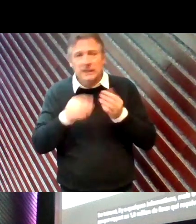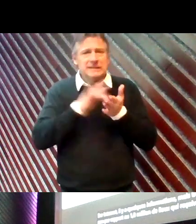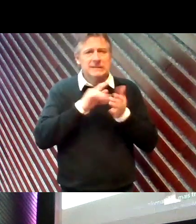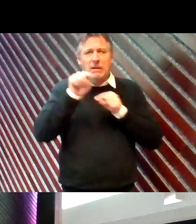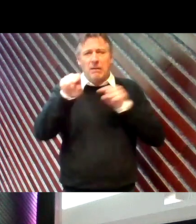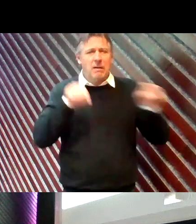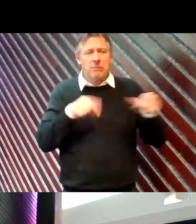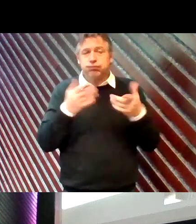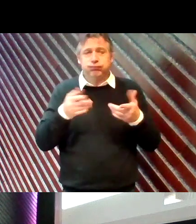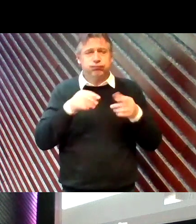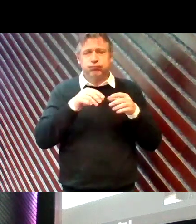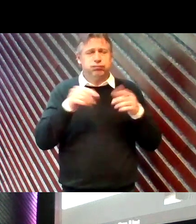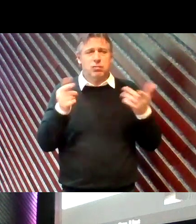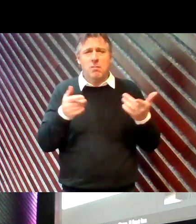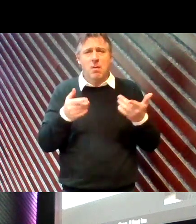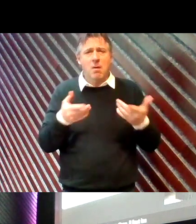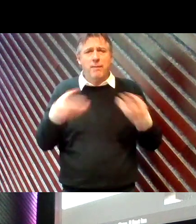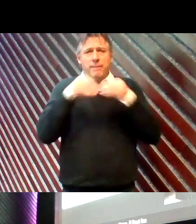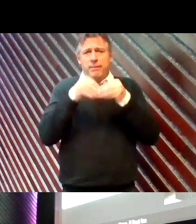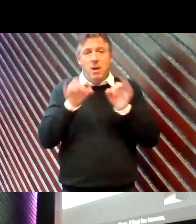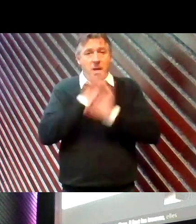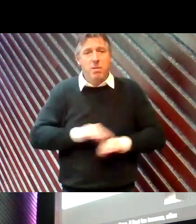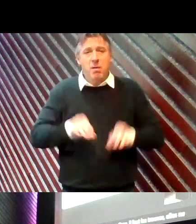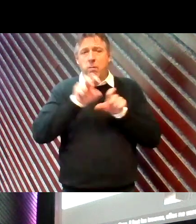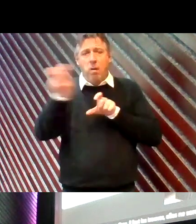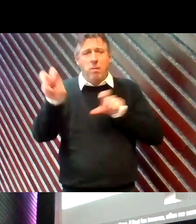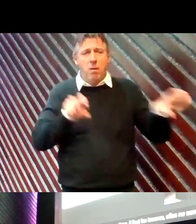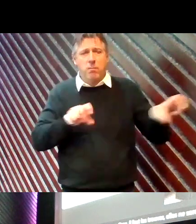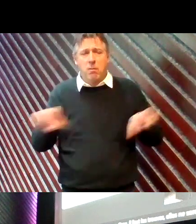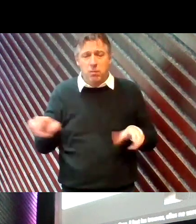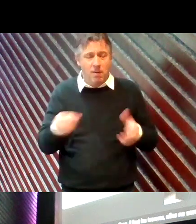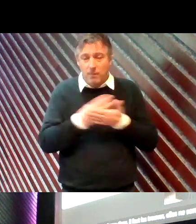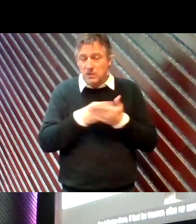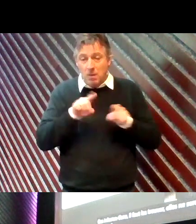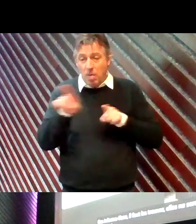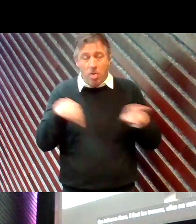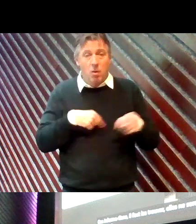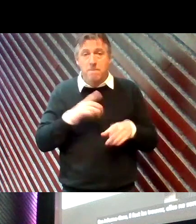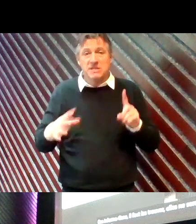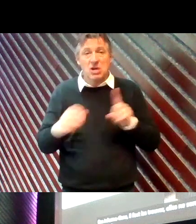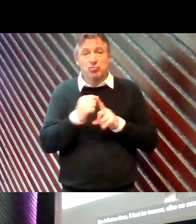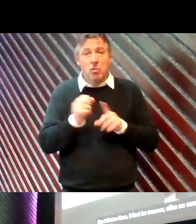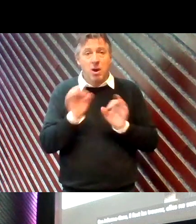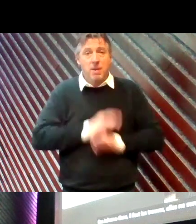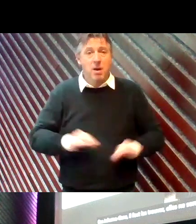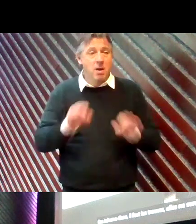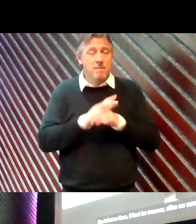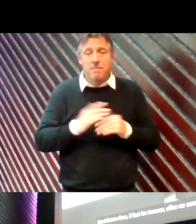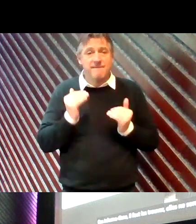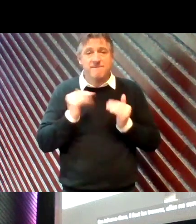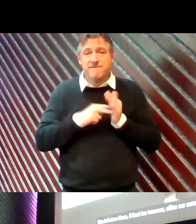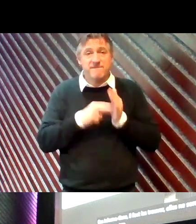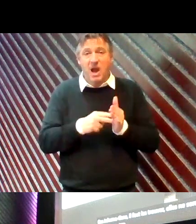elles sont pas homogènes elles sont peu mises à jour donc souvent pas fiables donc face à ce constat